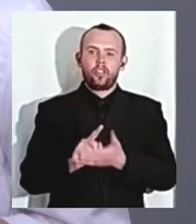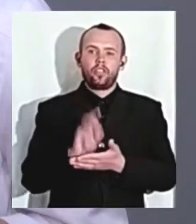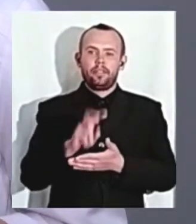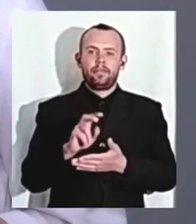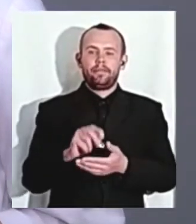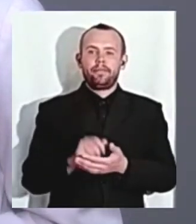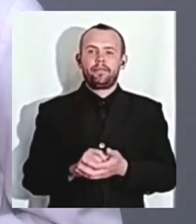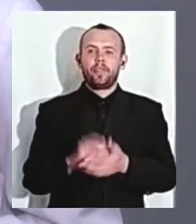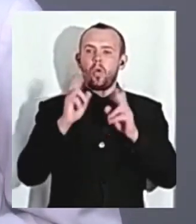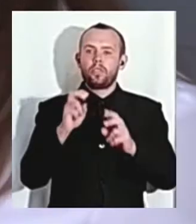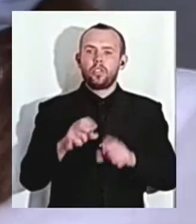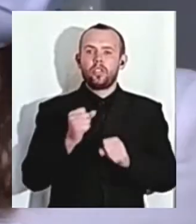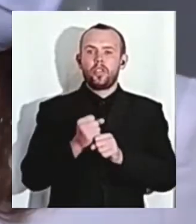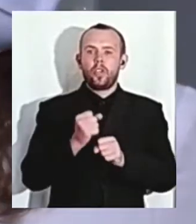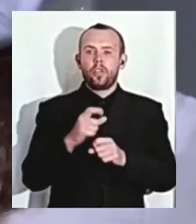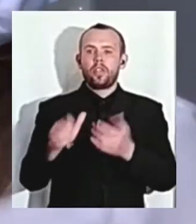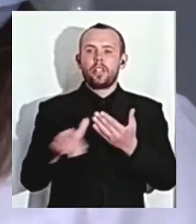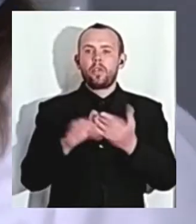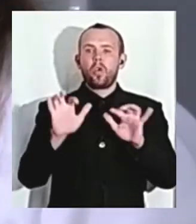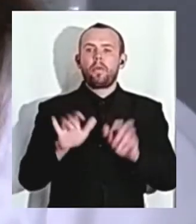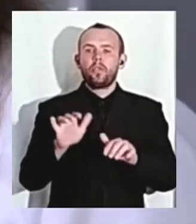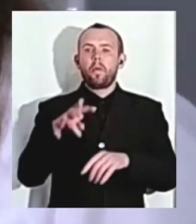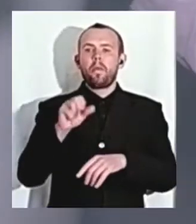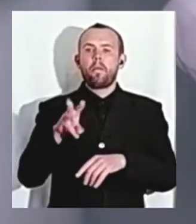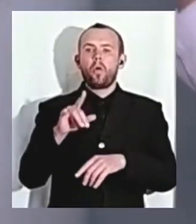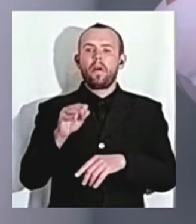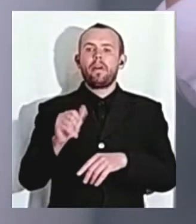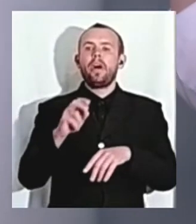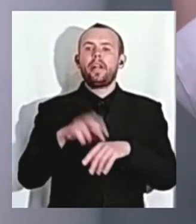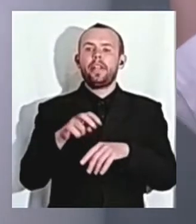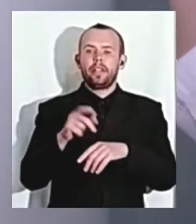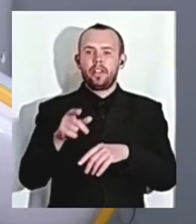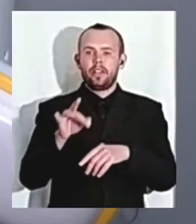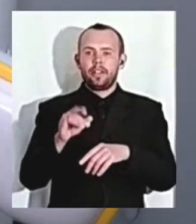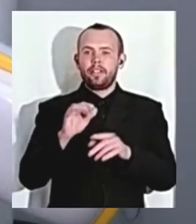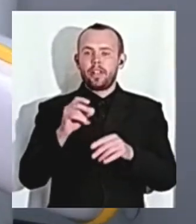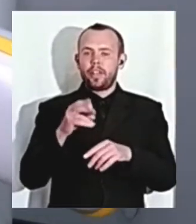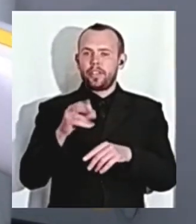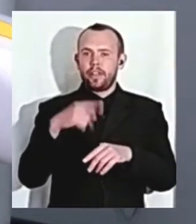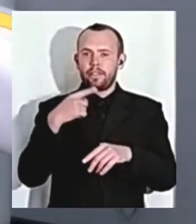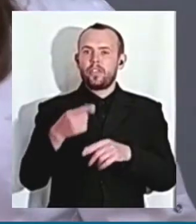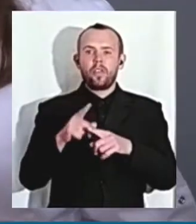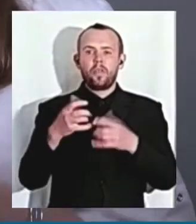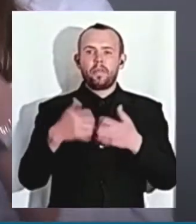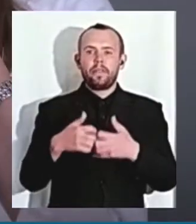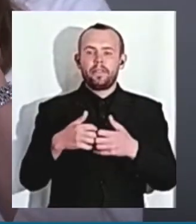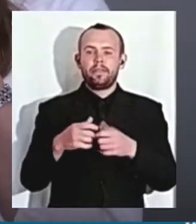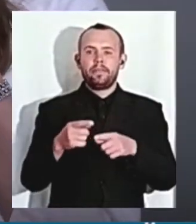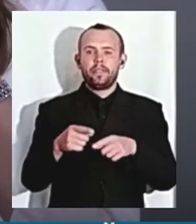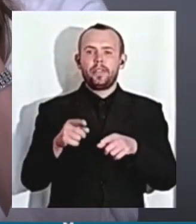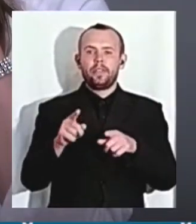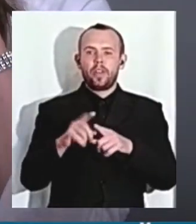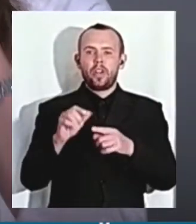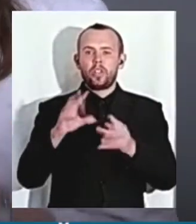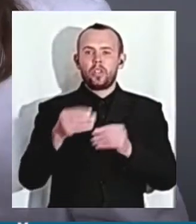допомогою комп'ютерного мамографа. Лікарка-рентгенологиня Надія Бодня каже, цей апарат дозволяє одразу отримати результати. Це цифровий